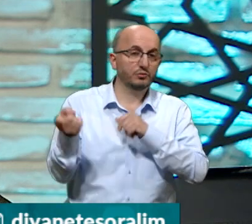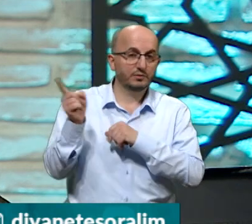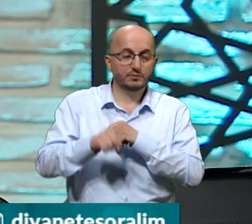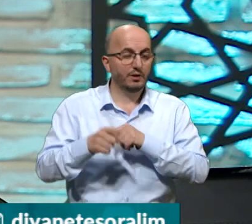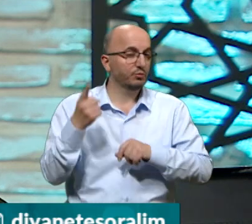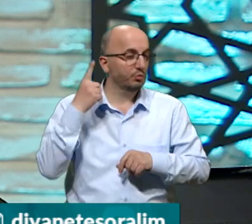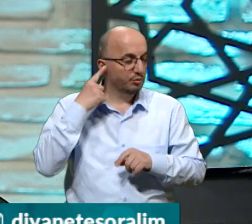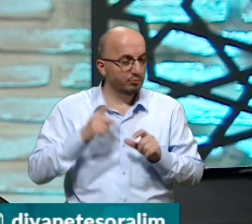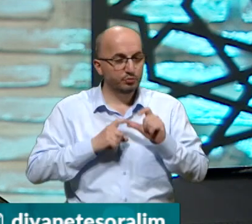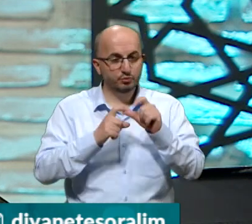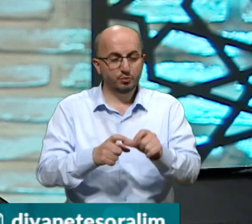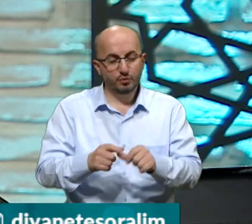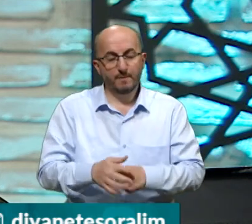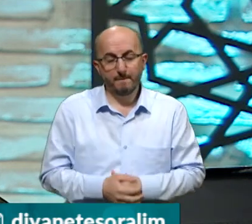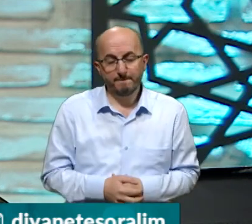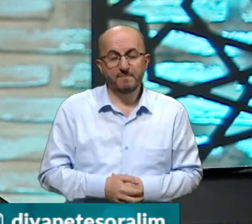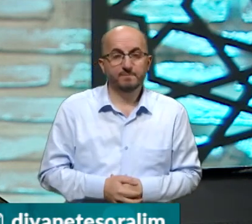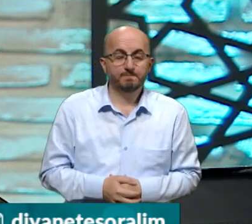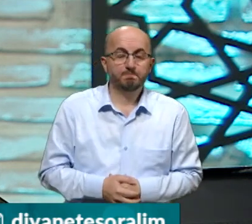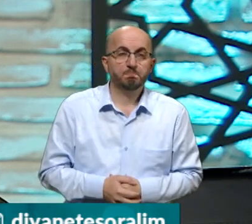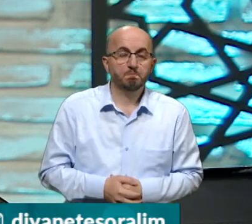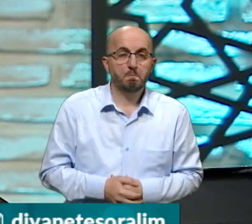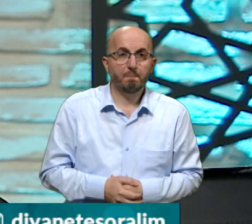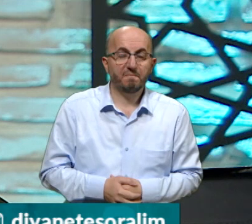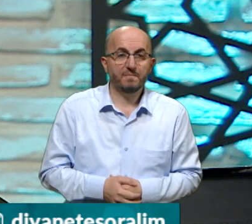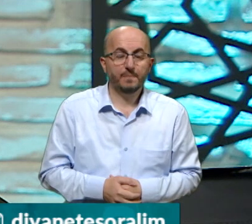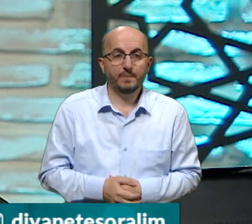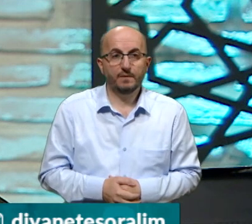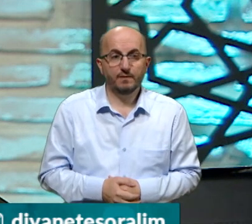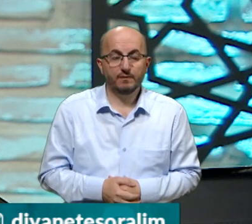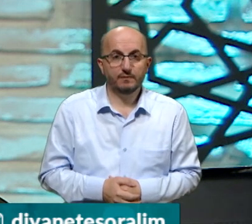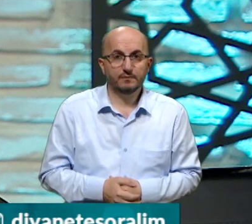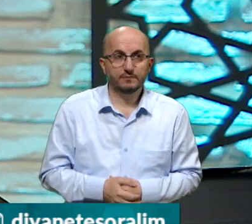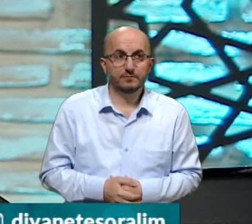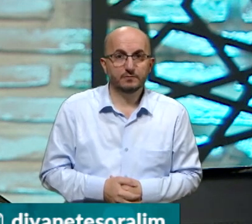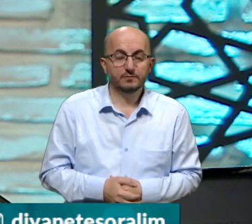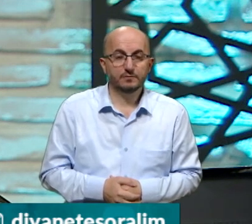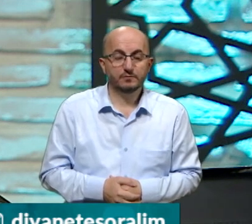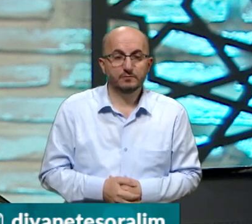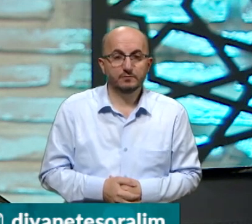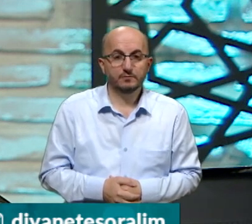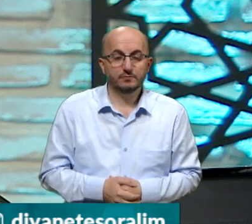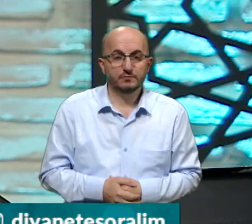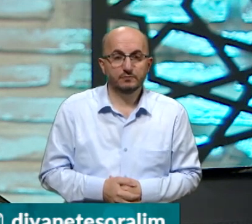duydum hocam para da sordular ben de Hatta size soracaktım tevafuk burada sorulmuş